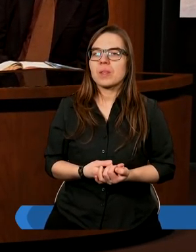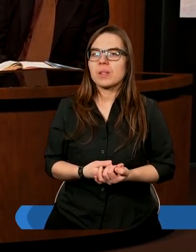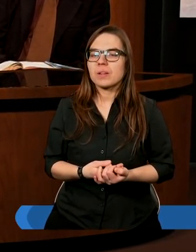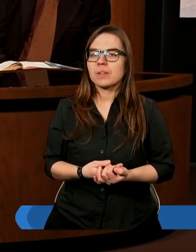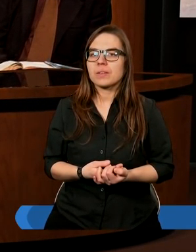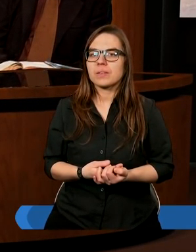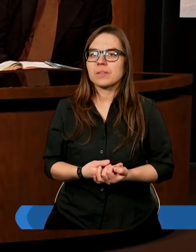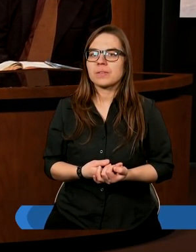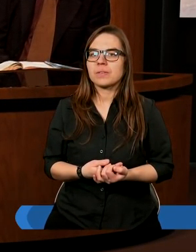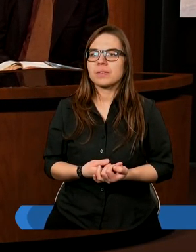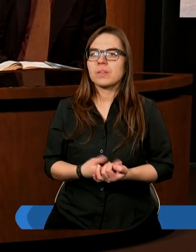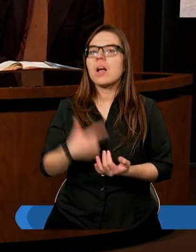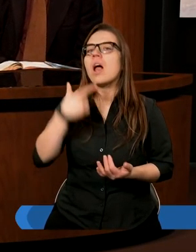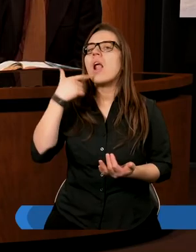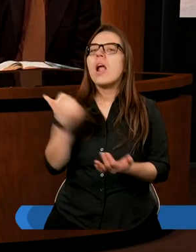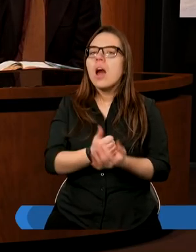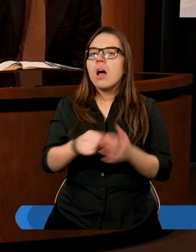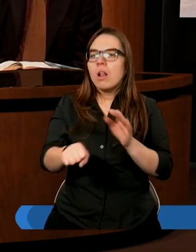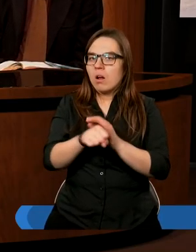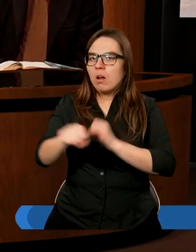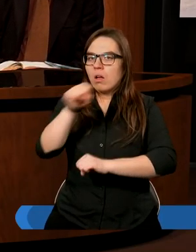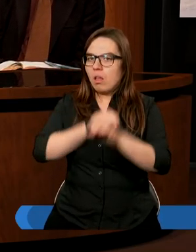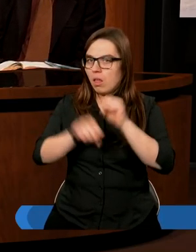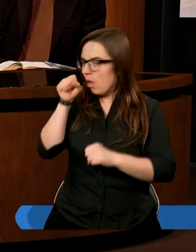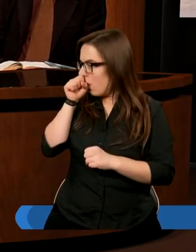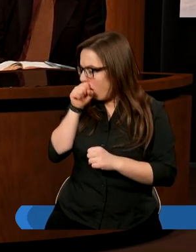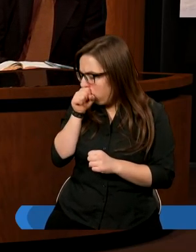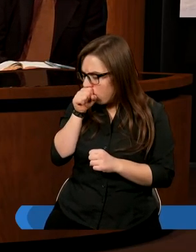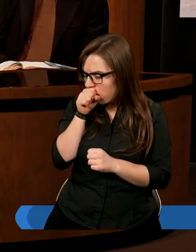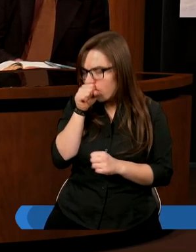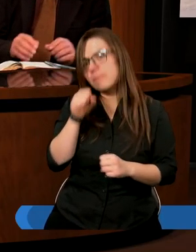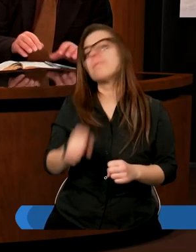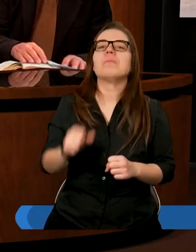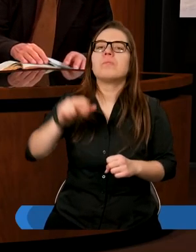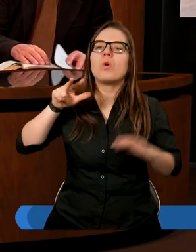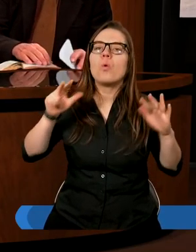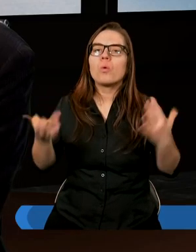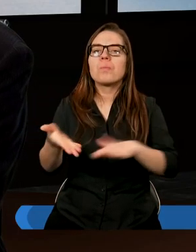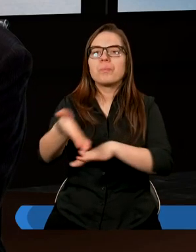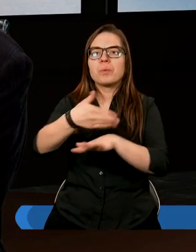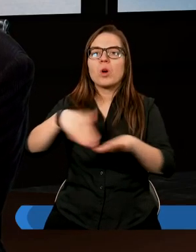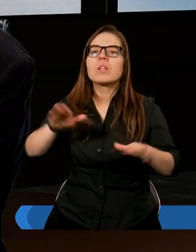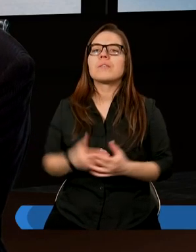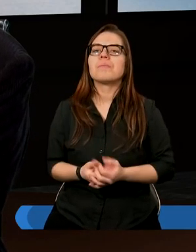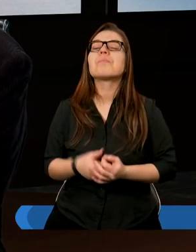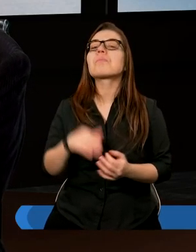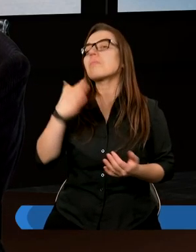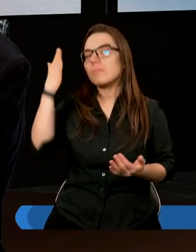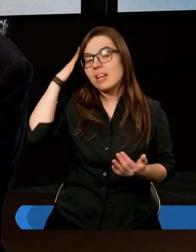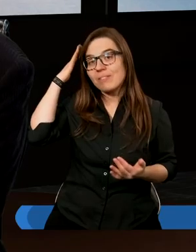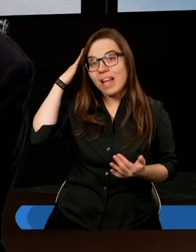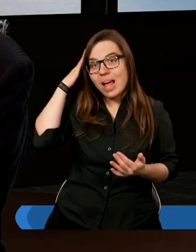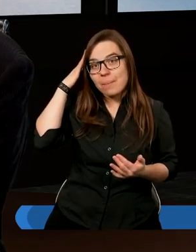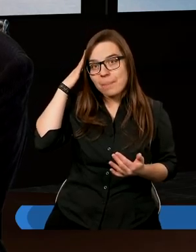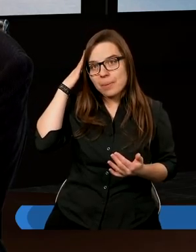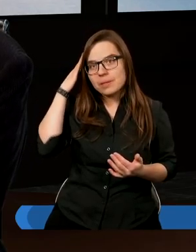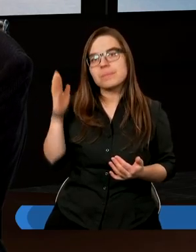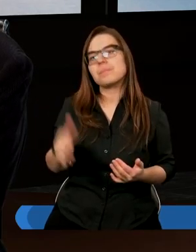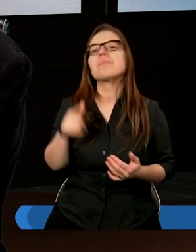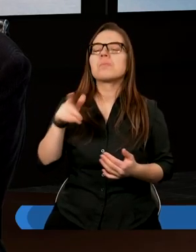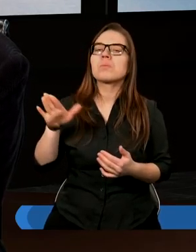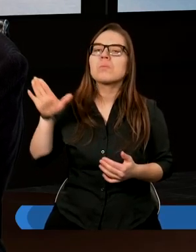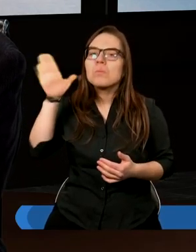w liście do Rzymian, w ósmym rozdziale. A wiemy, że